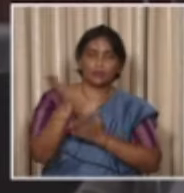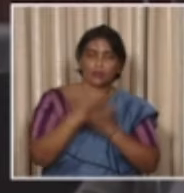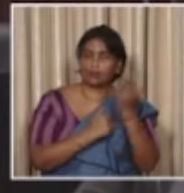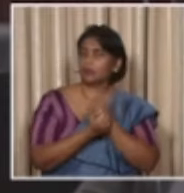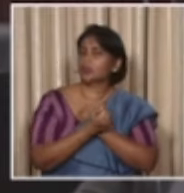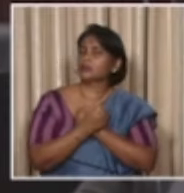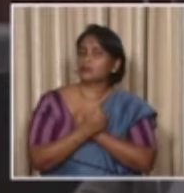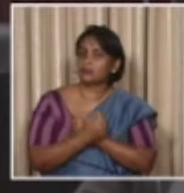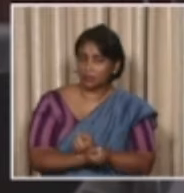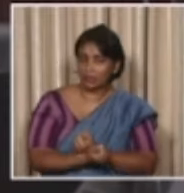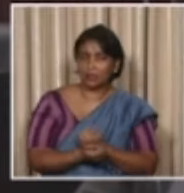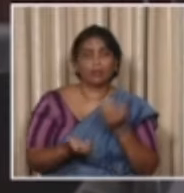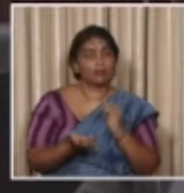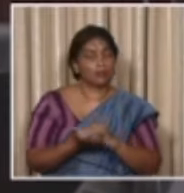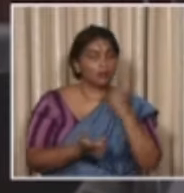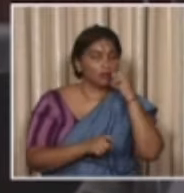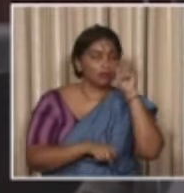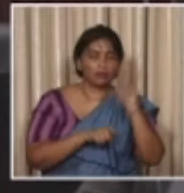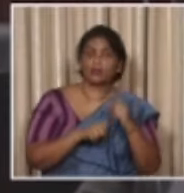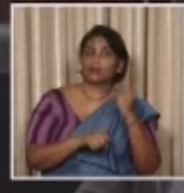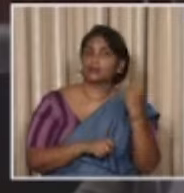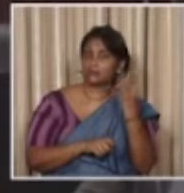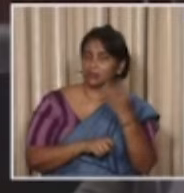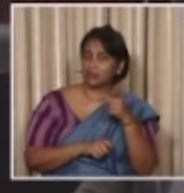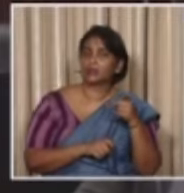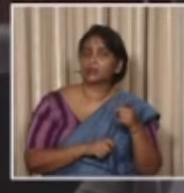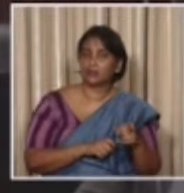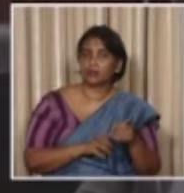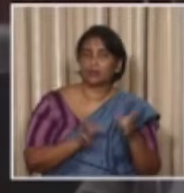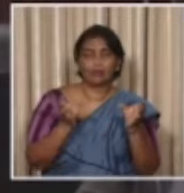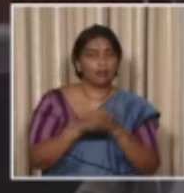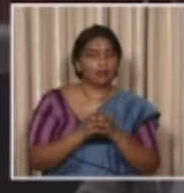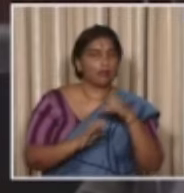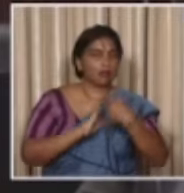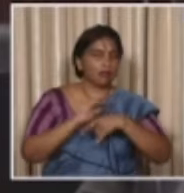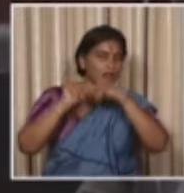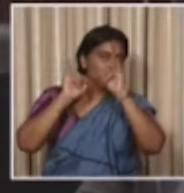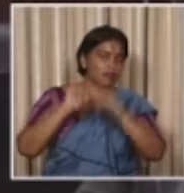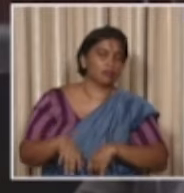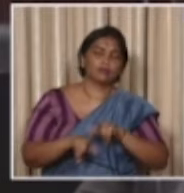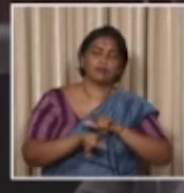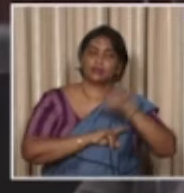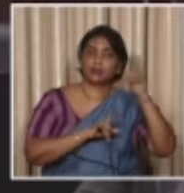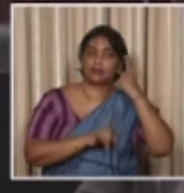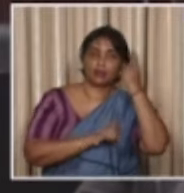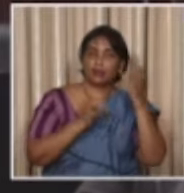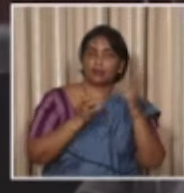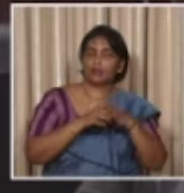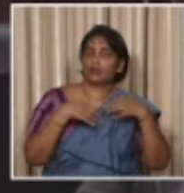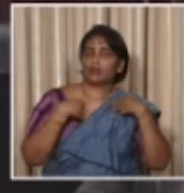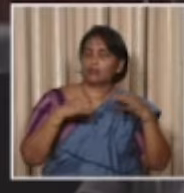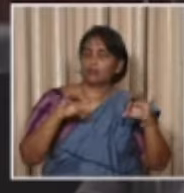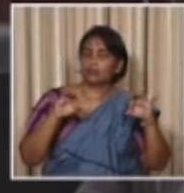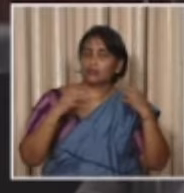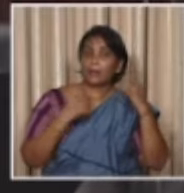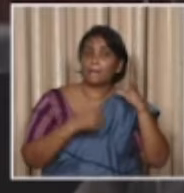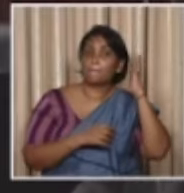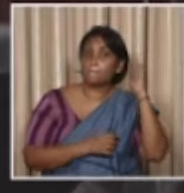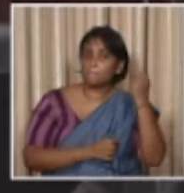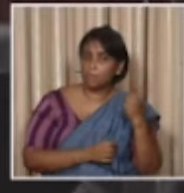අත්අඩංගුවට ගත්තා. තවත් බුද්ධ්‍යංශ නිලධාරීන් රොත්තක්ම රට අත්හැරලා ගියා. බුද්ධ්‍යංශ අඩපණ වුණා.